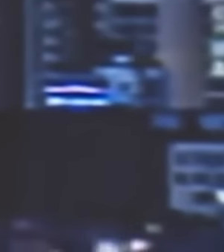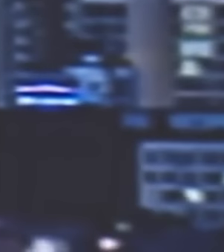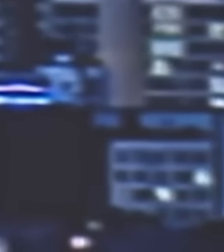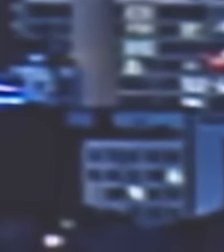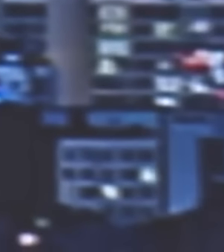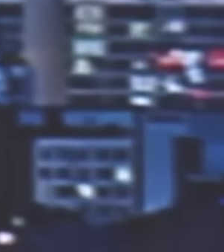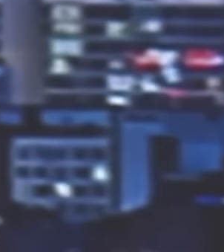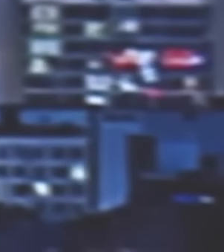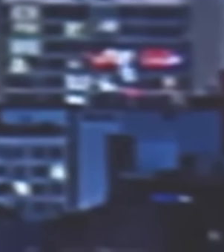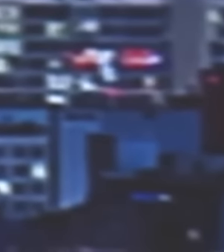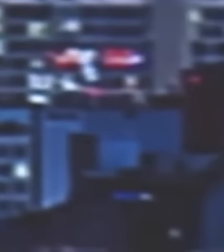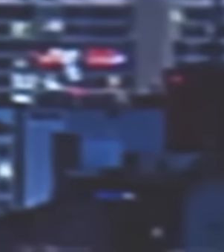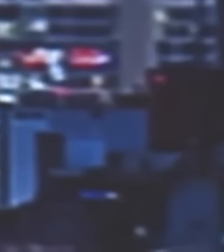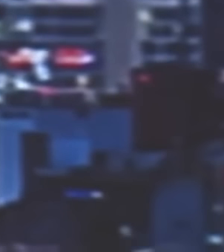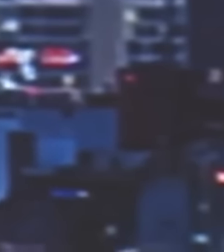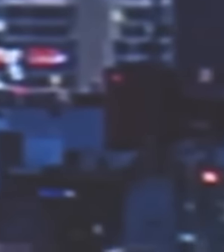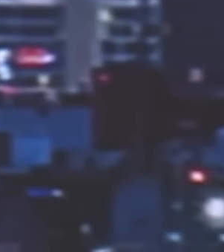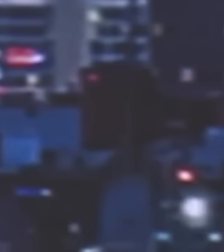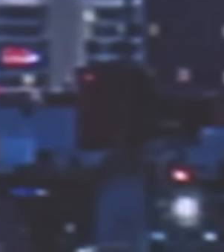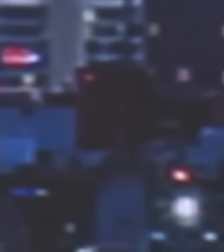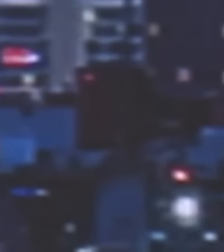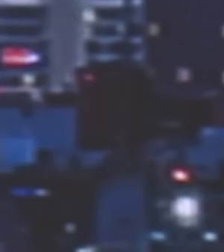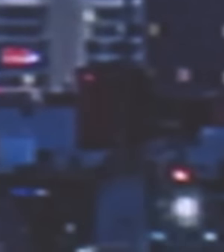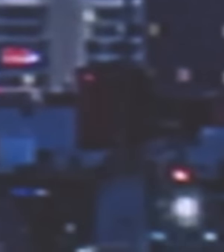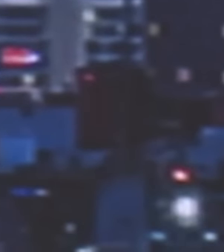50분 뉴스룸에서 뵙겠습니다